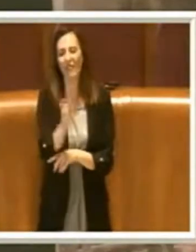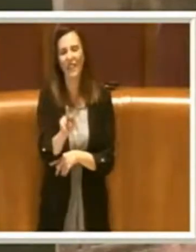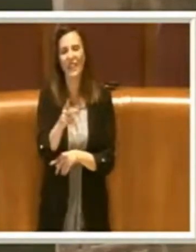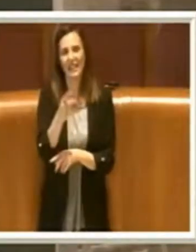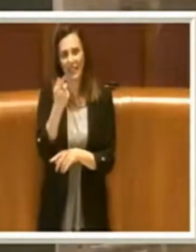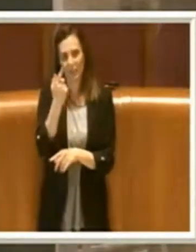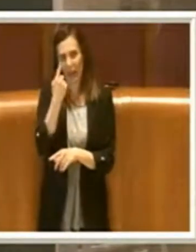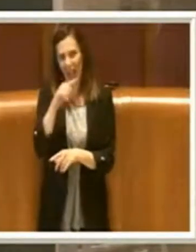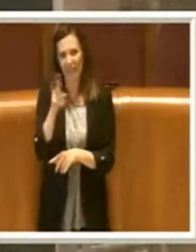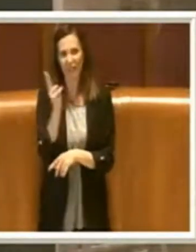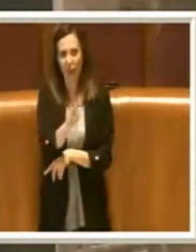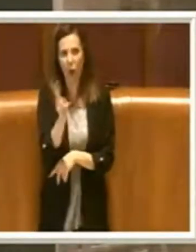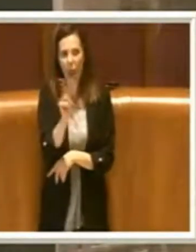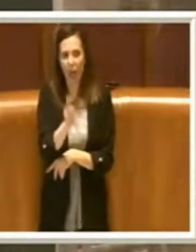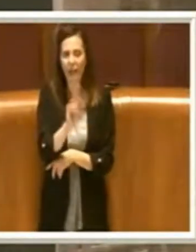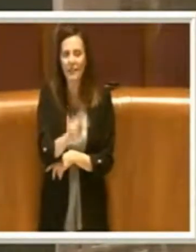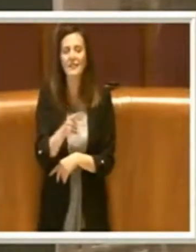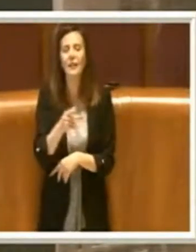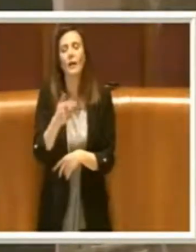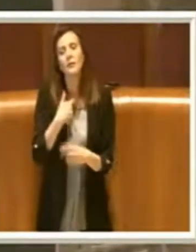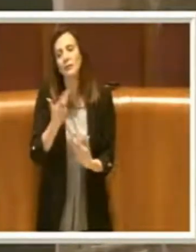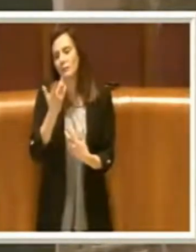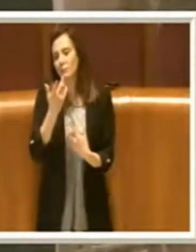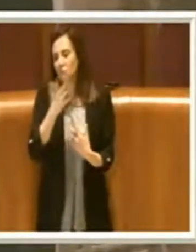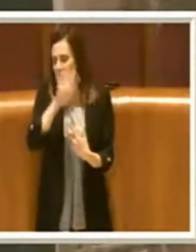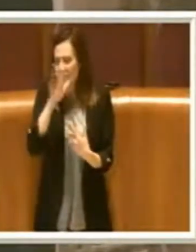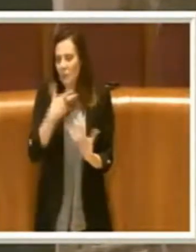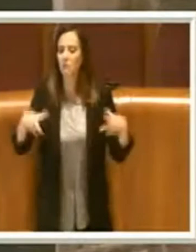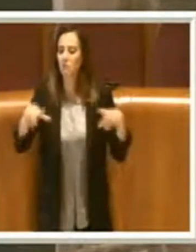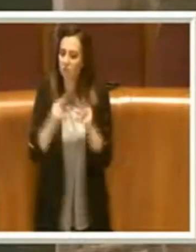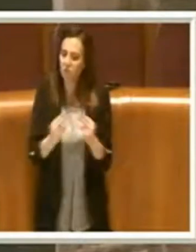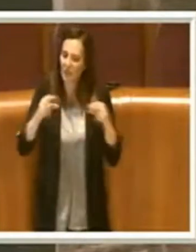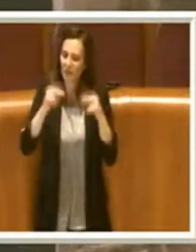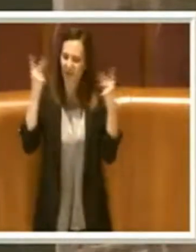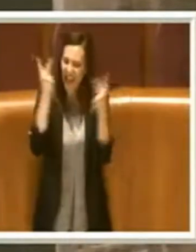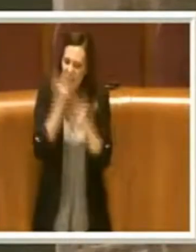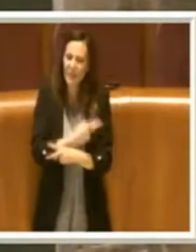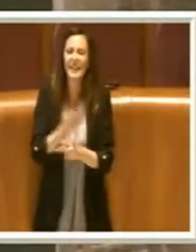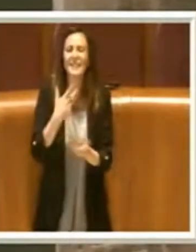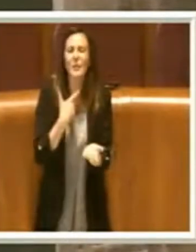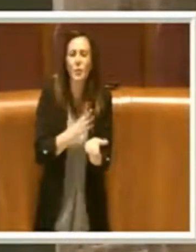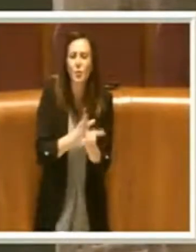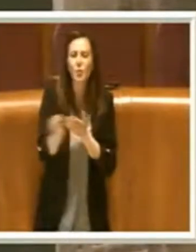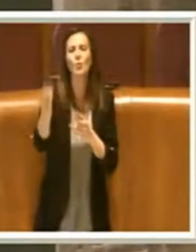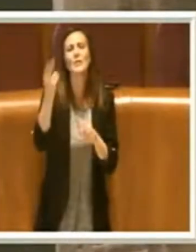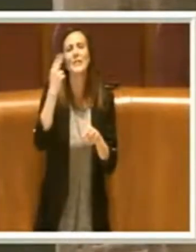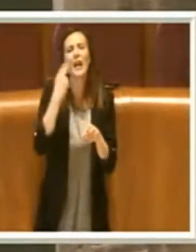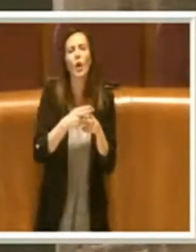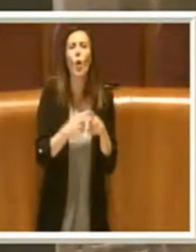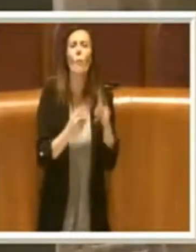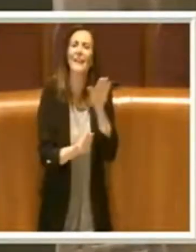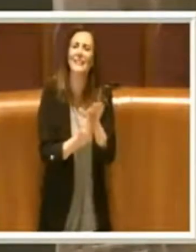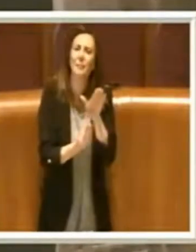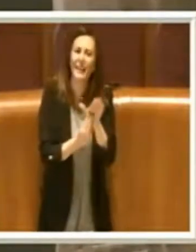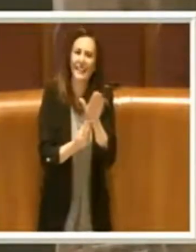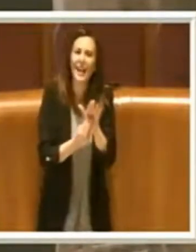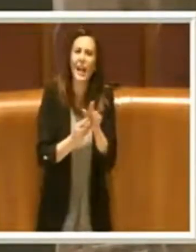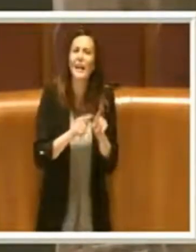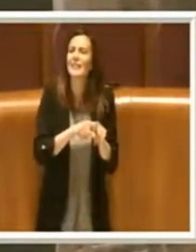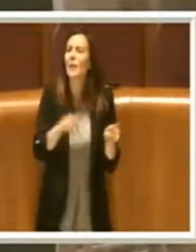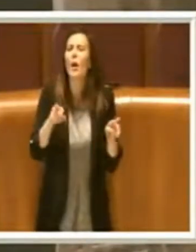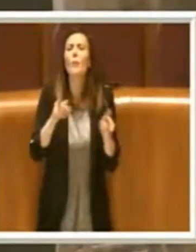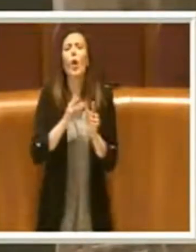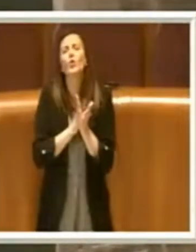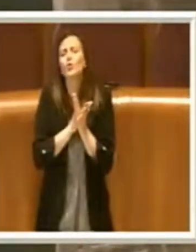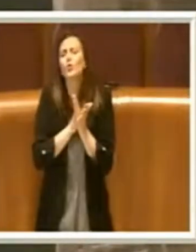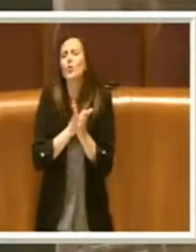ringrazio ripeto sarò ridondante veramente tutti i dipendenti di roma capitale tutti dal di tutte le strutture